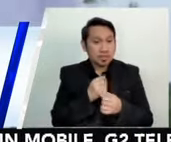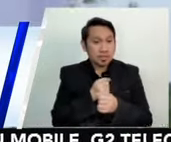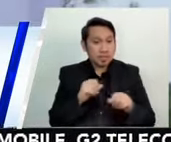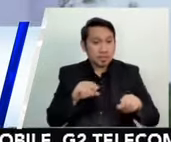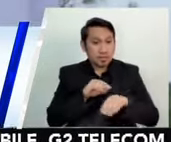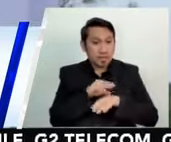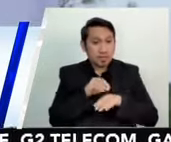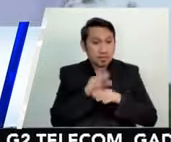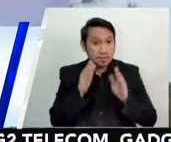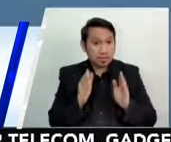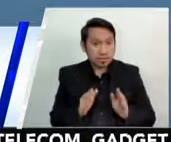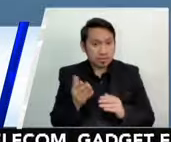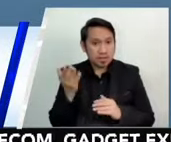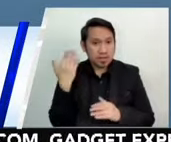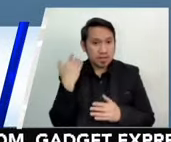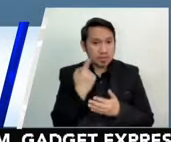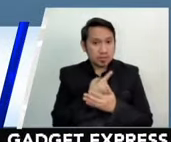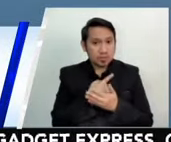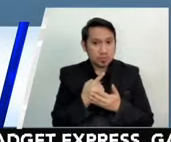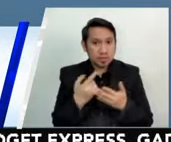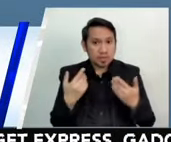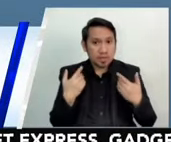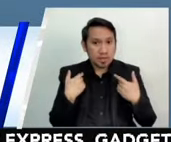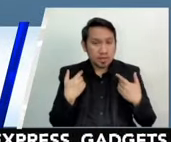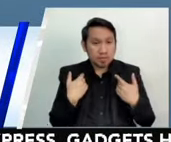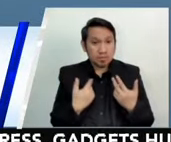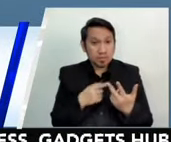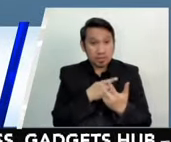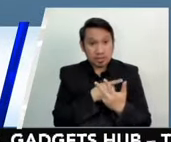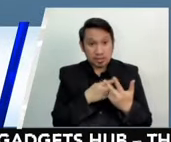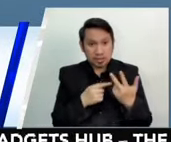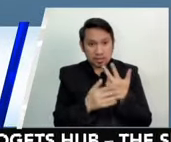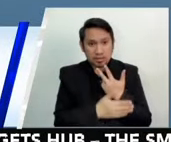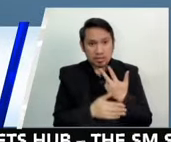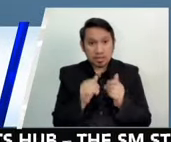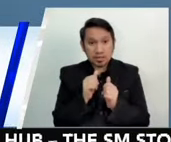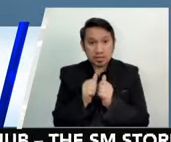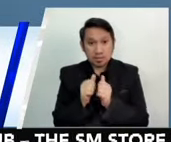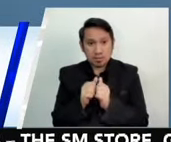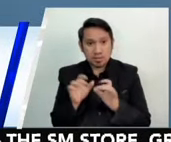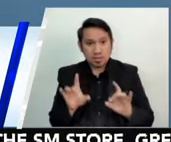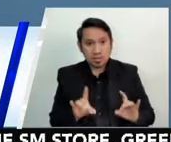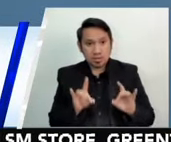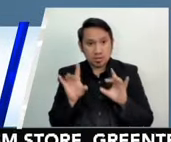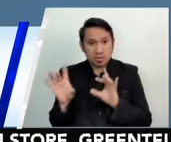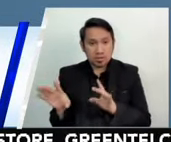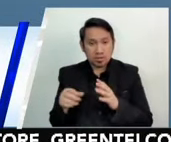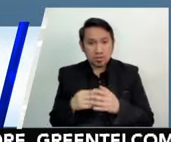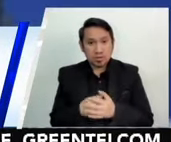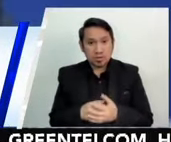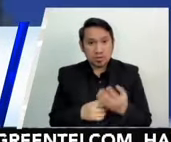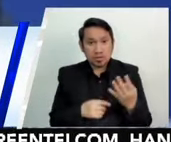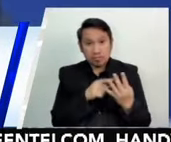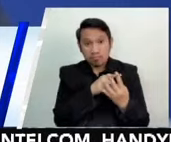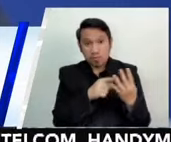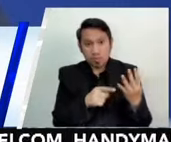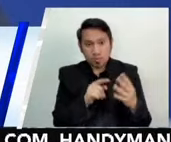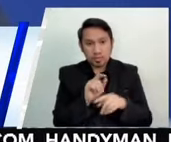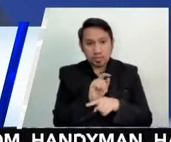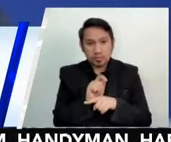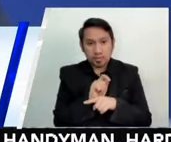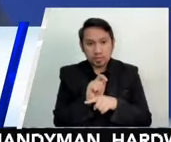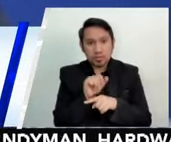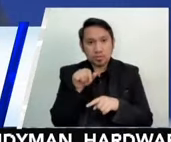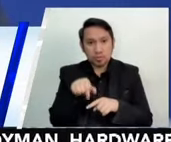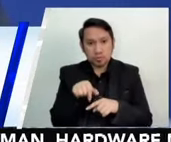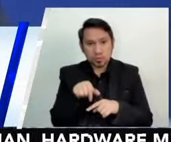nakarang linggo lang, nagsagawa ang 3 bansa kasama ang Australia ng quadrilateral joint naval drill sa South China Sea at asahan